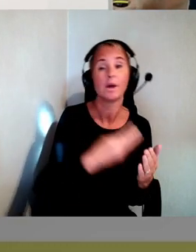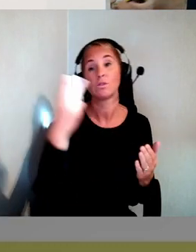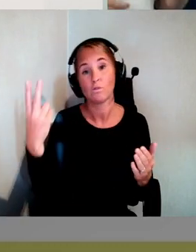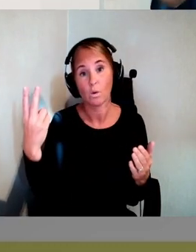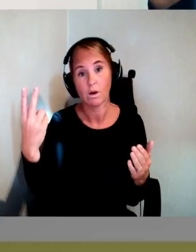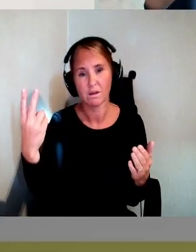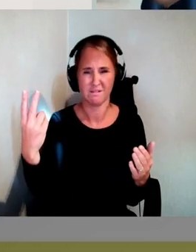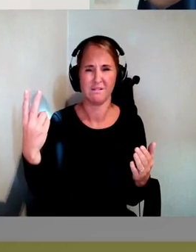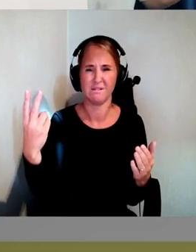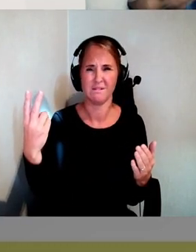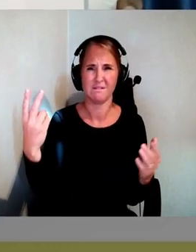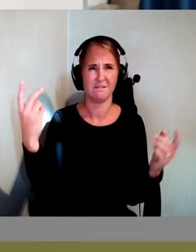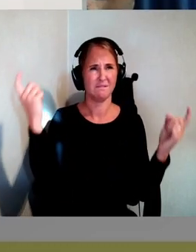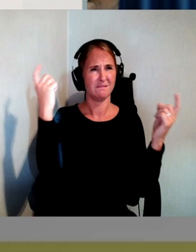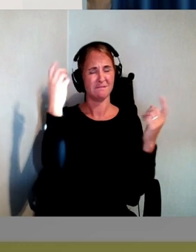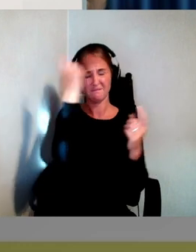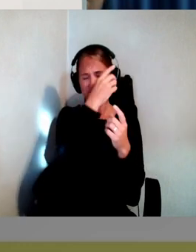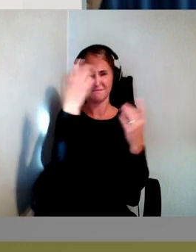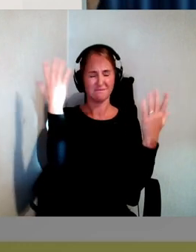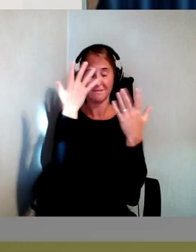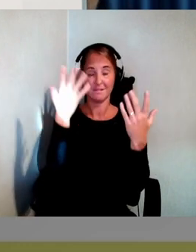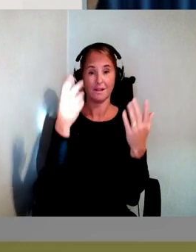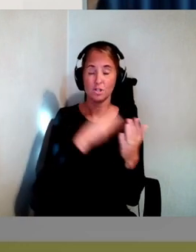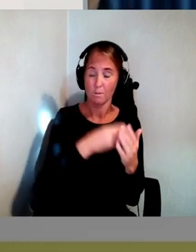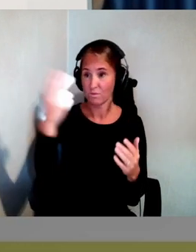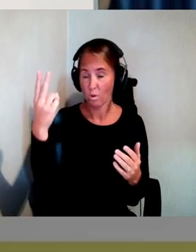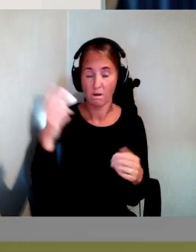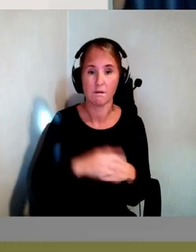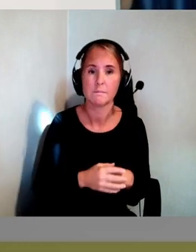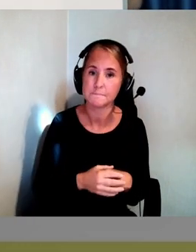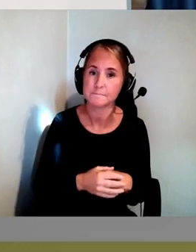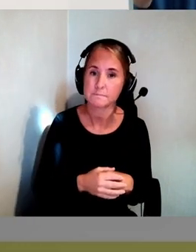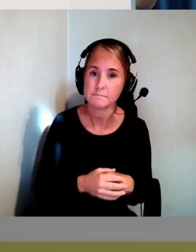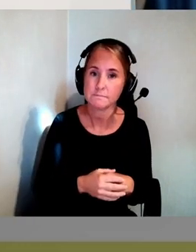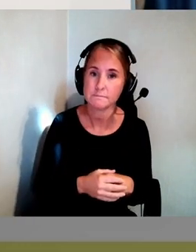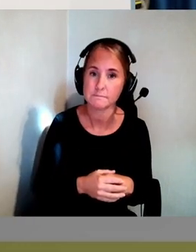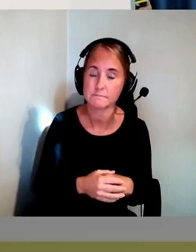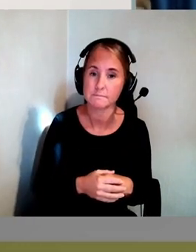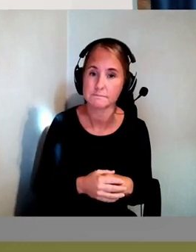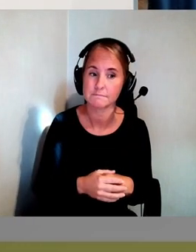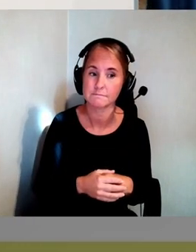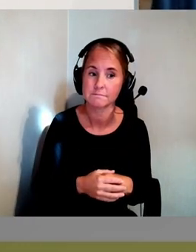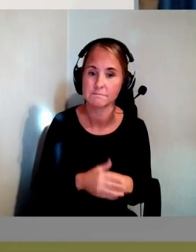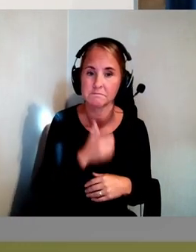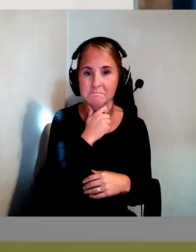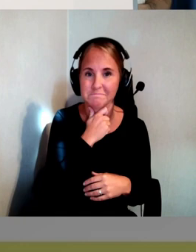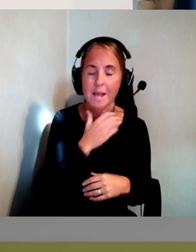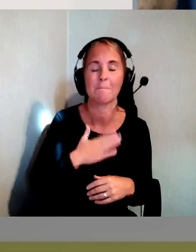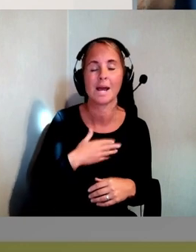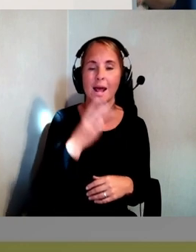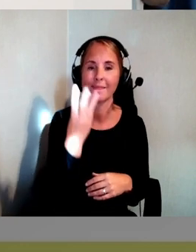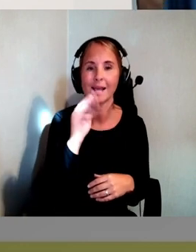obegripligt så får man tänka på det också Okej det var mina tre